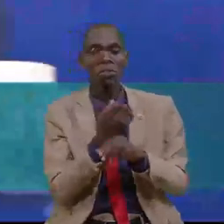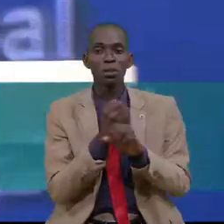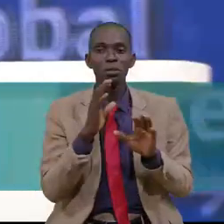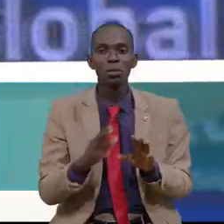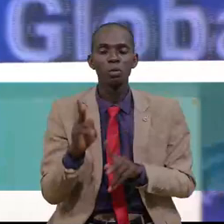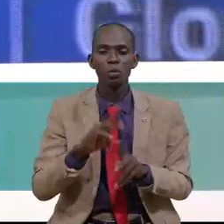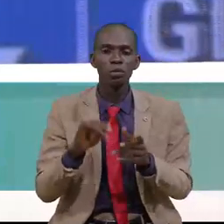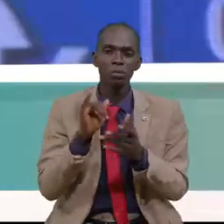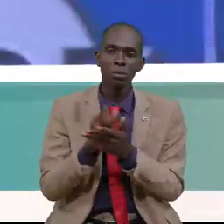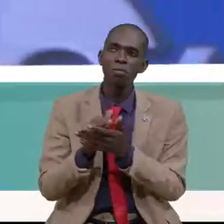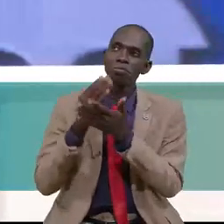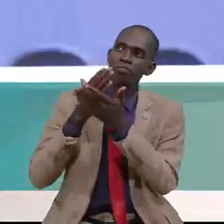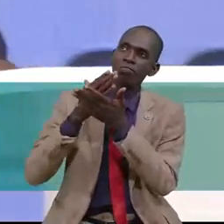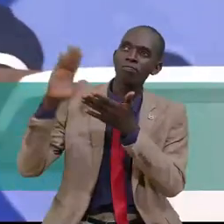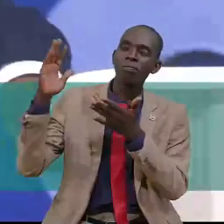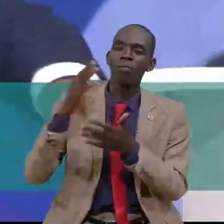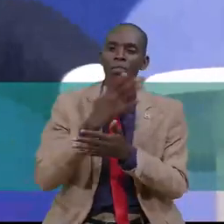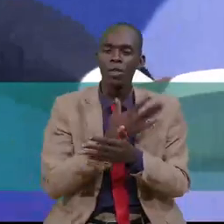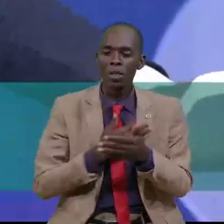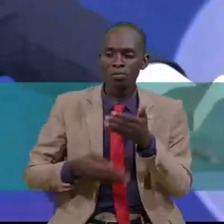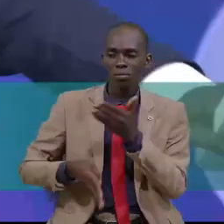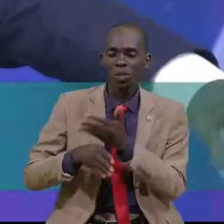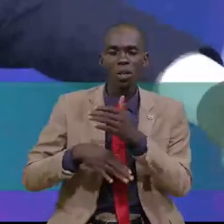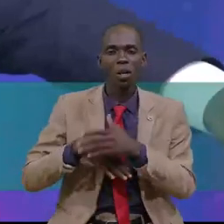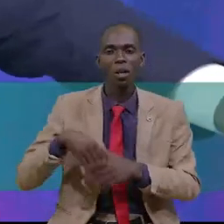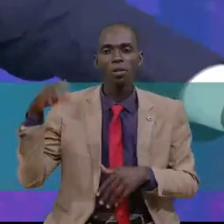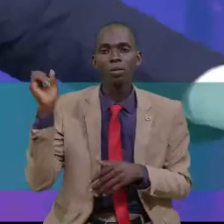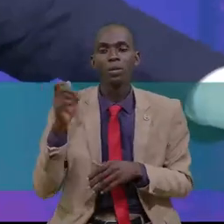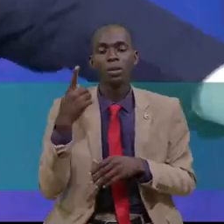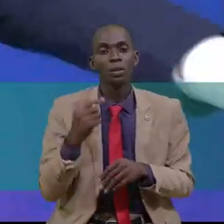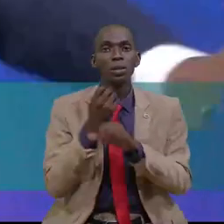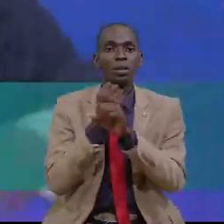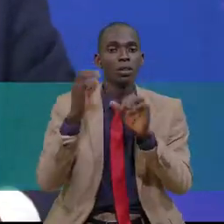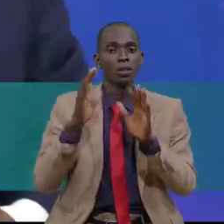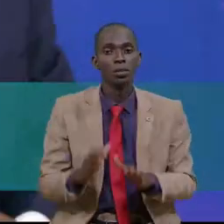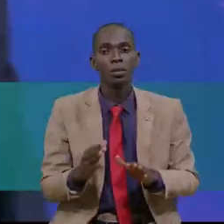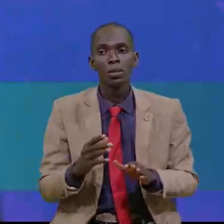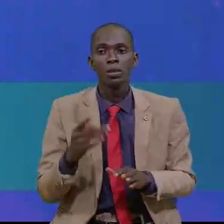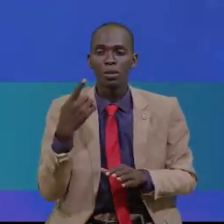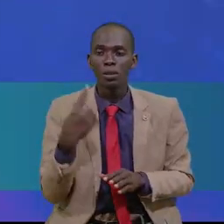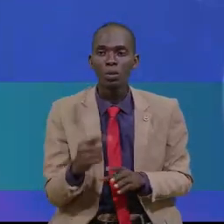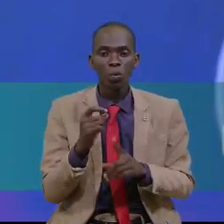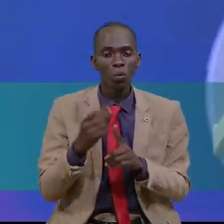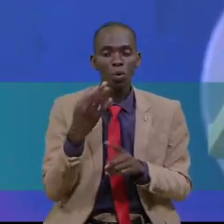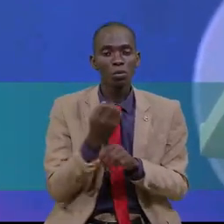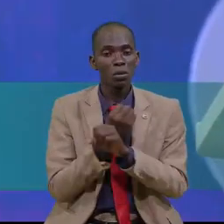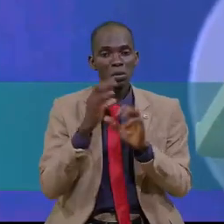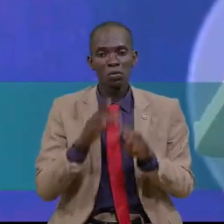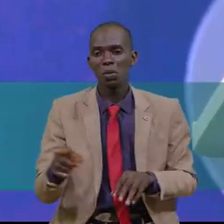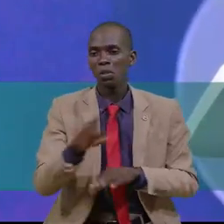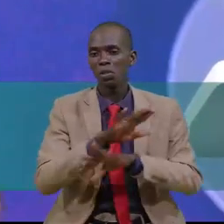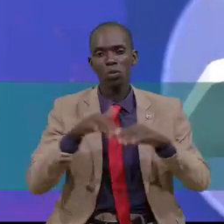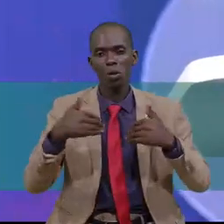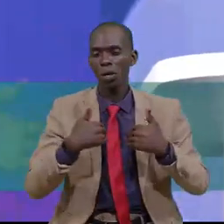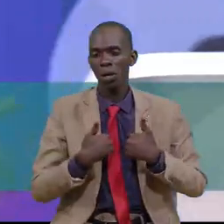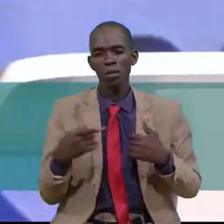éternel. Ceux qui rejettent le Sauveur, la parole du Sauveur, ils